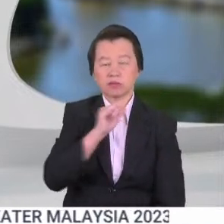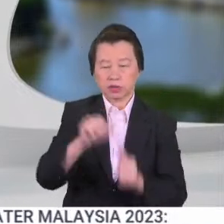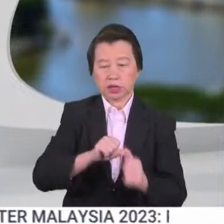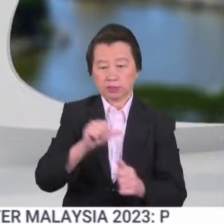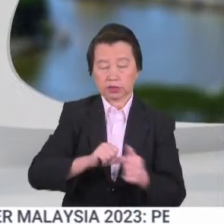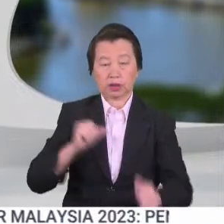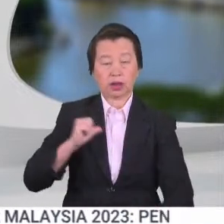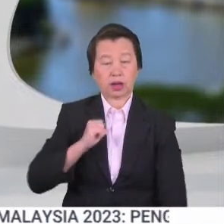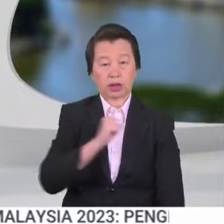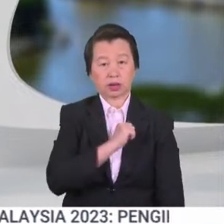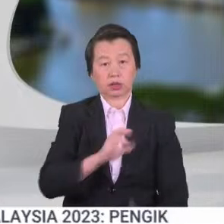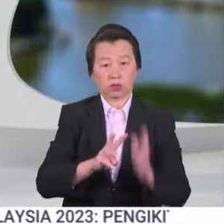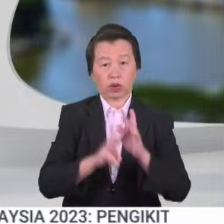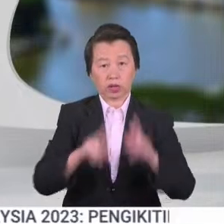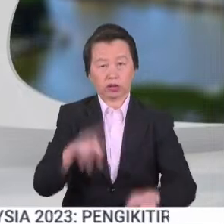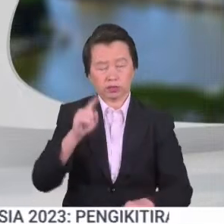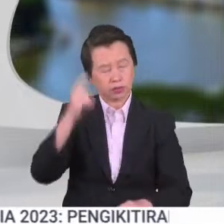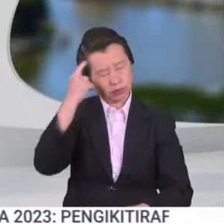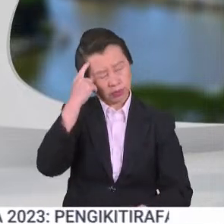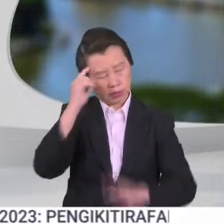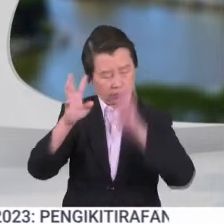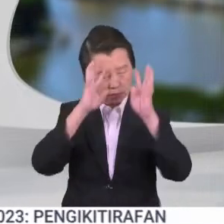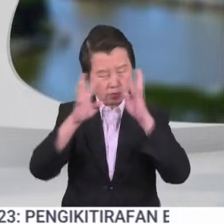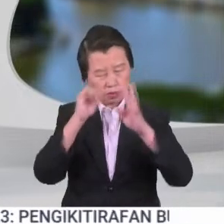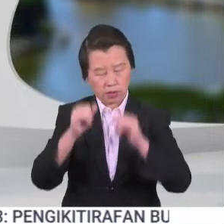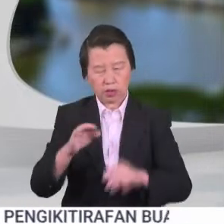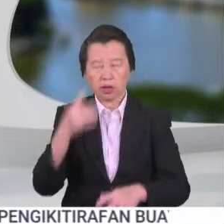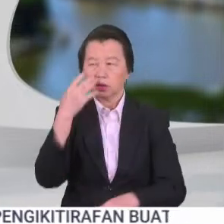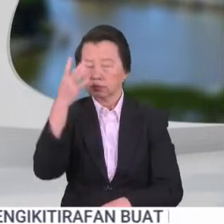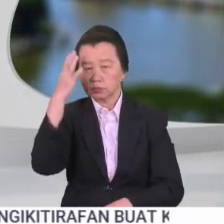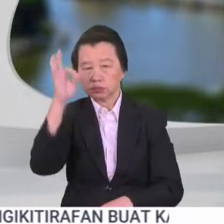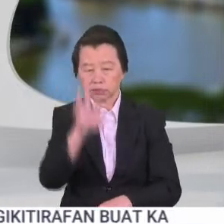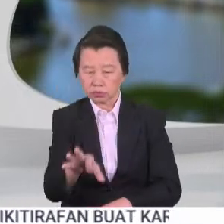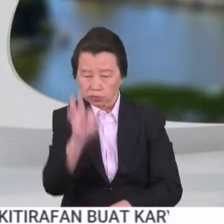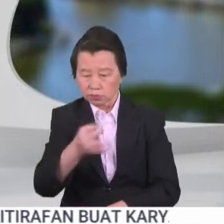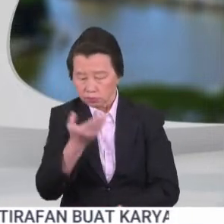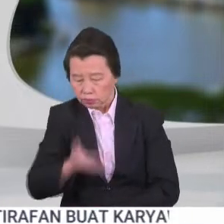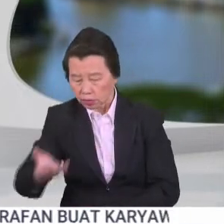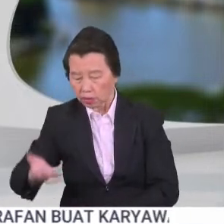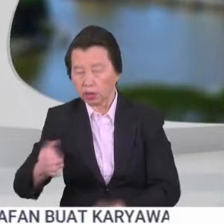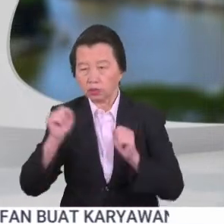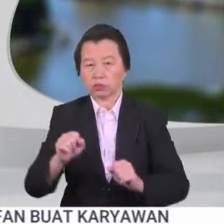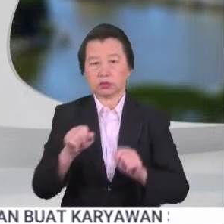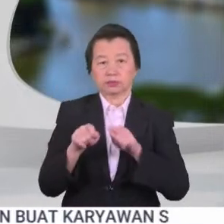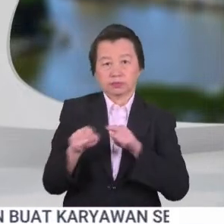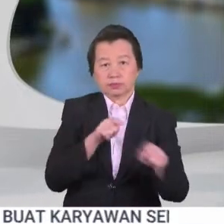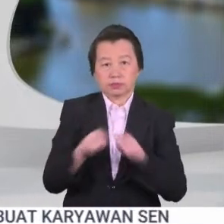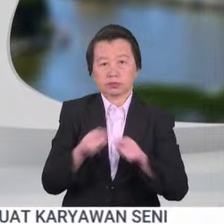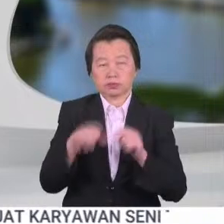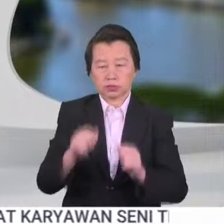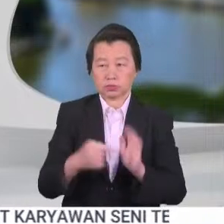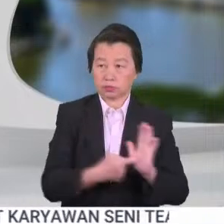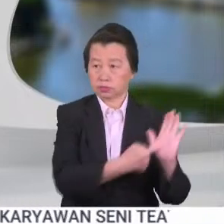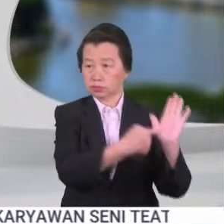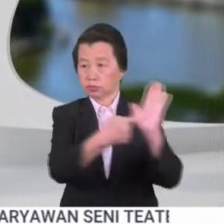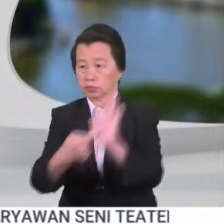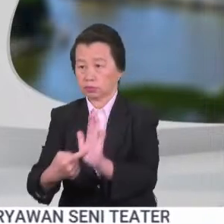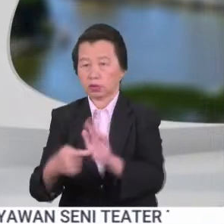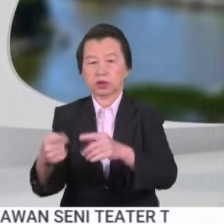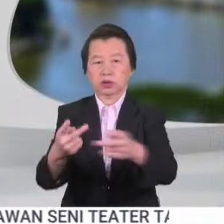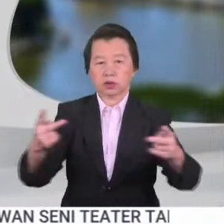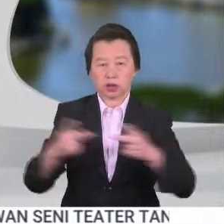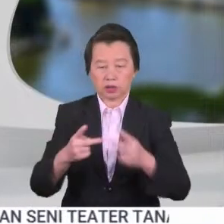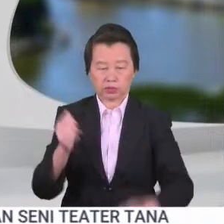undangan Negeri perlu berfikiran kreatif dengan mencungkil potensi produk yang berdaya saing serta dapat diketengahkan di